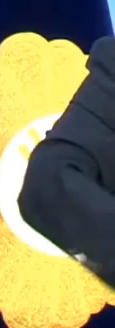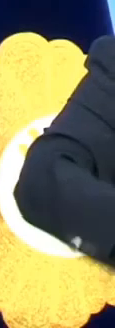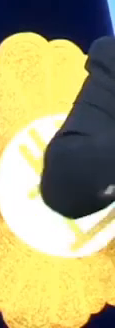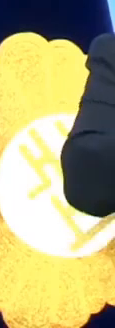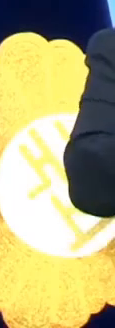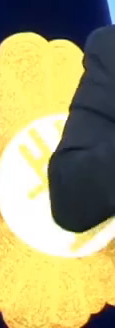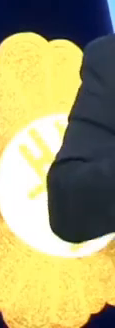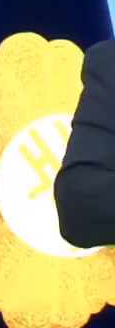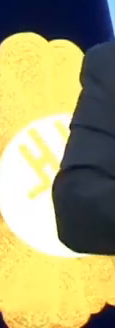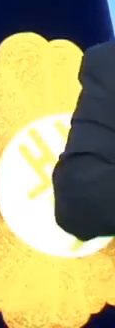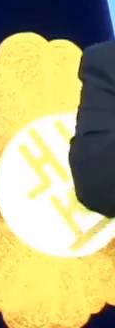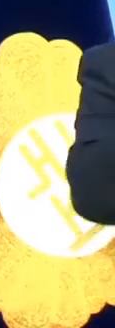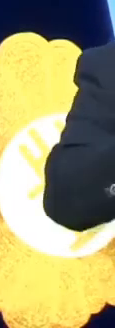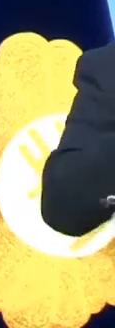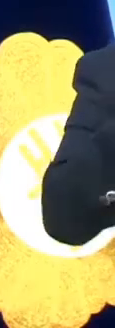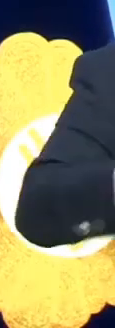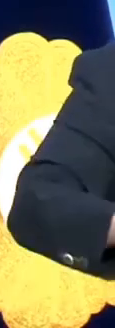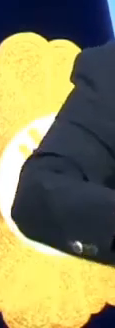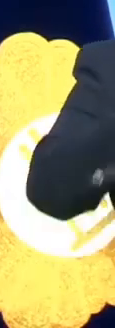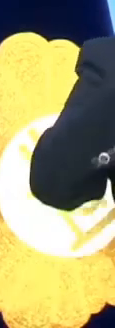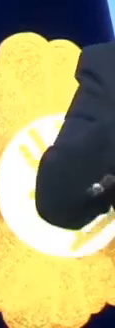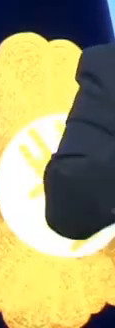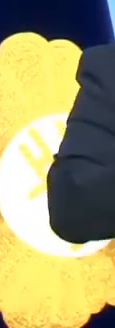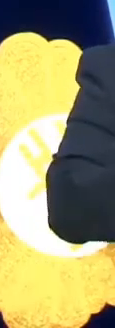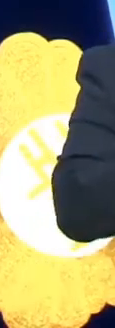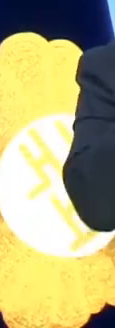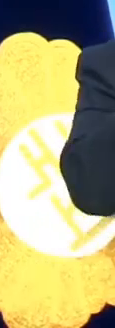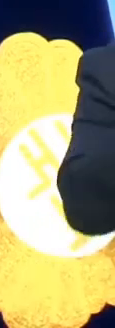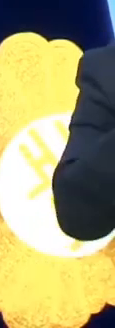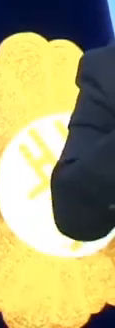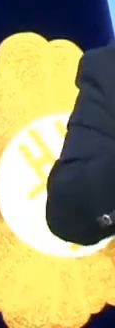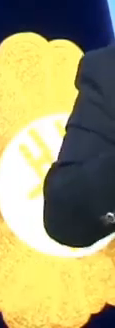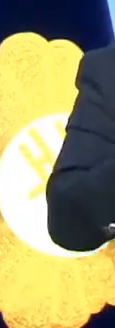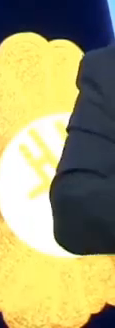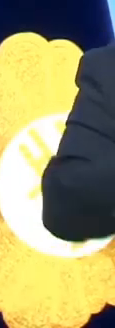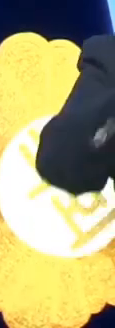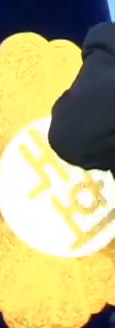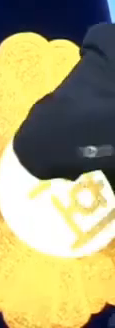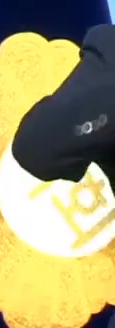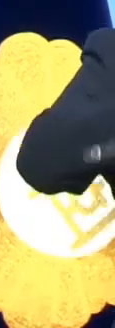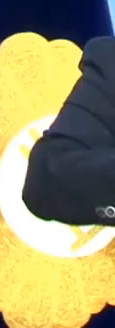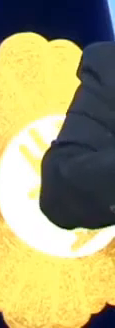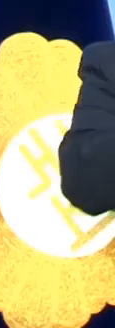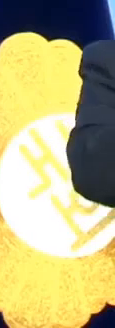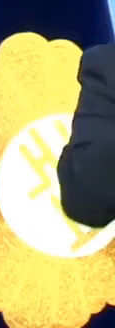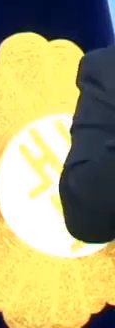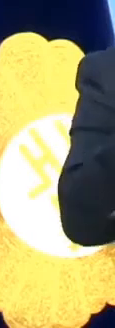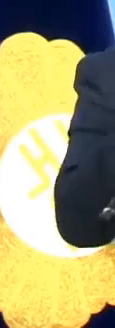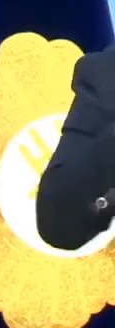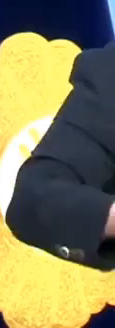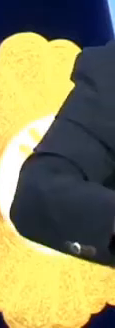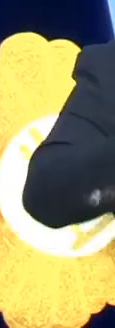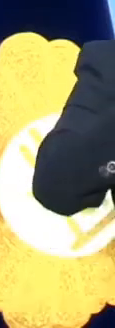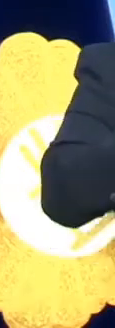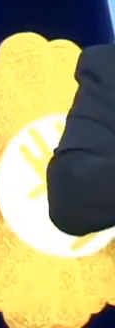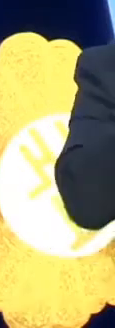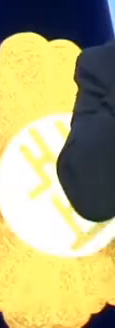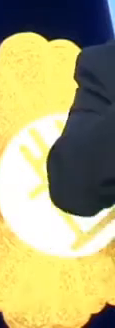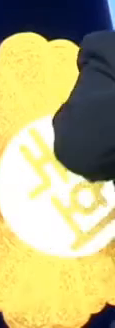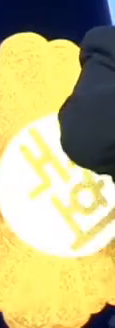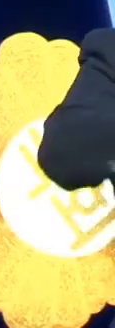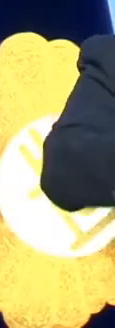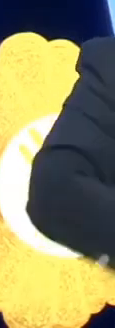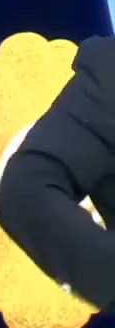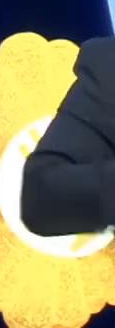인 8월 24일까지 인사 청문회 맞춰야 됩니다 현재 계획대로 라면 8월 13일 인사청문 계획 3